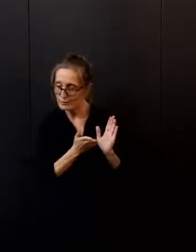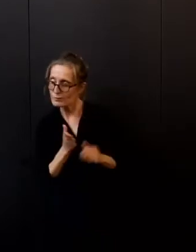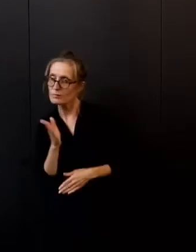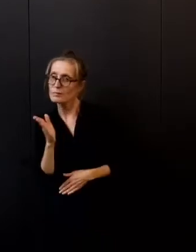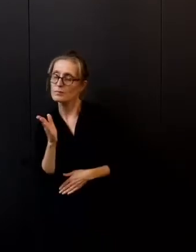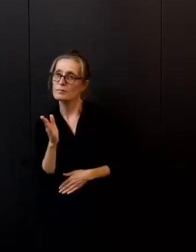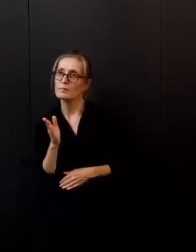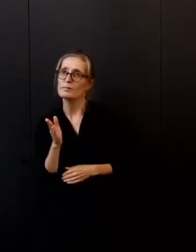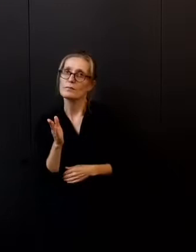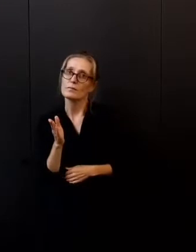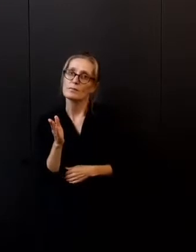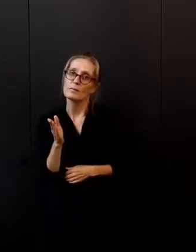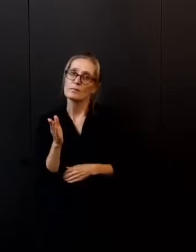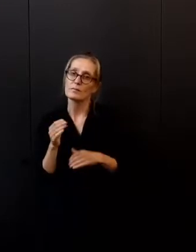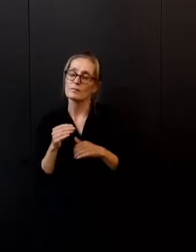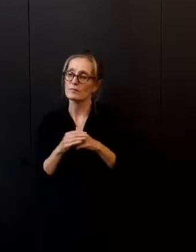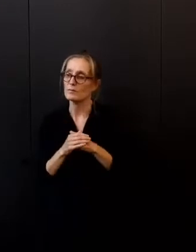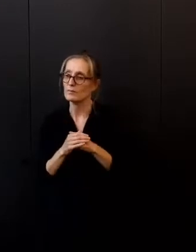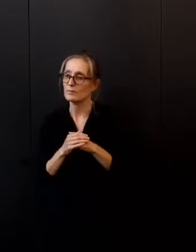vers